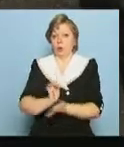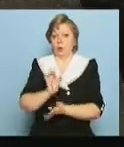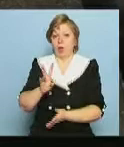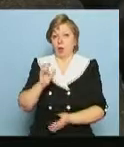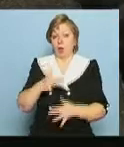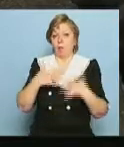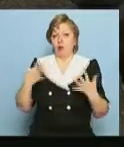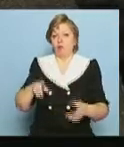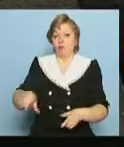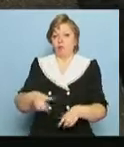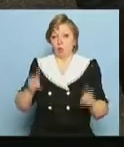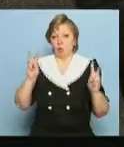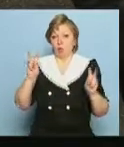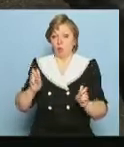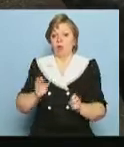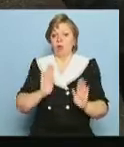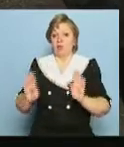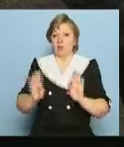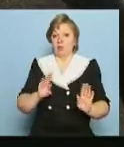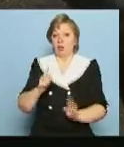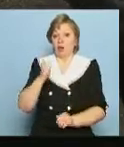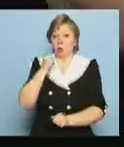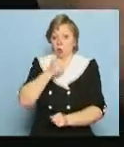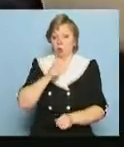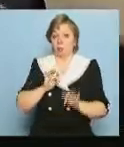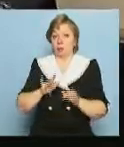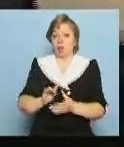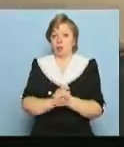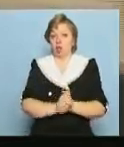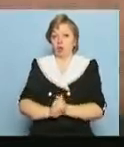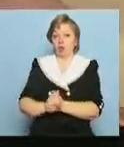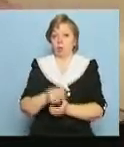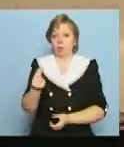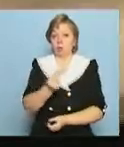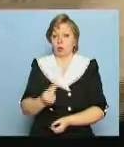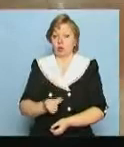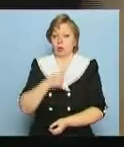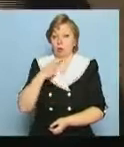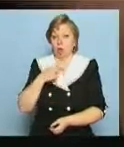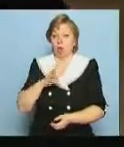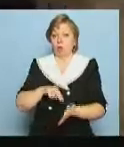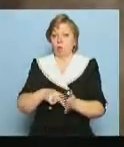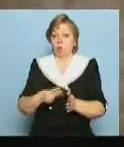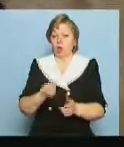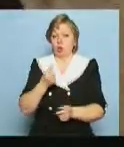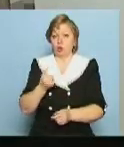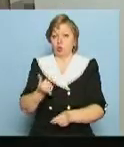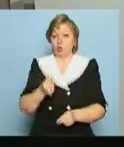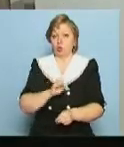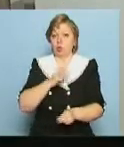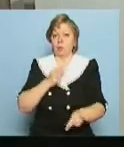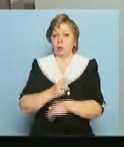Волгу, одну из самых ожидаемых выставок года, проводимую Союзом художников России. Однако планы чуть не сорвала коммунальная авария.